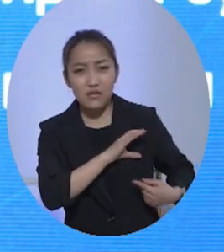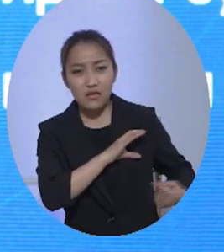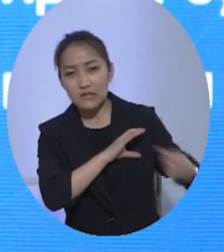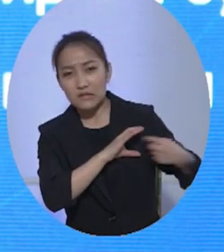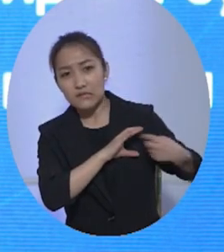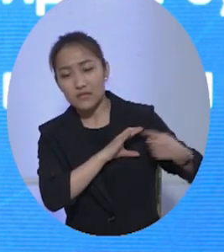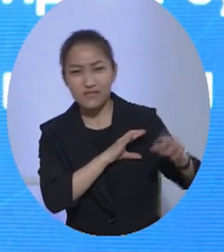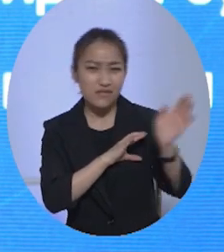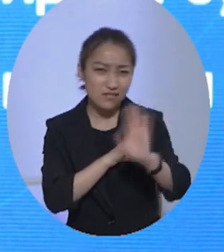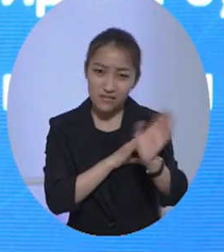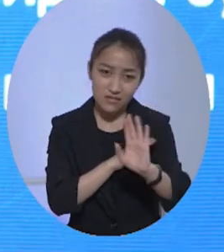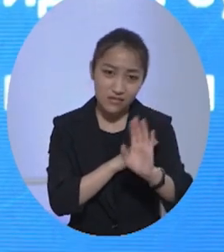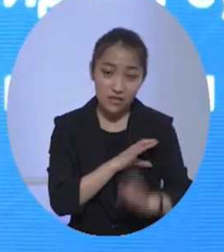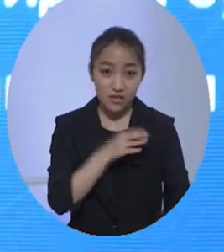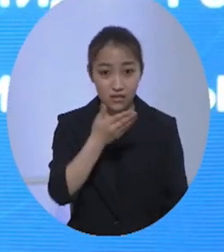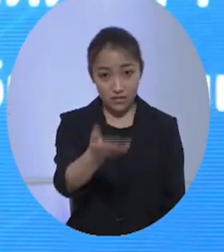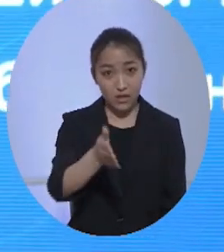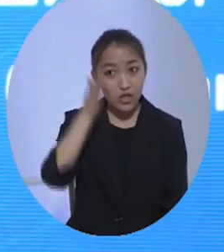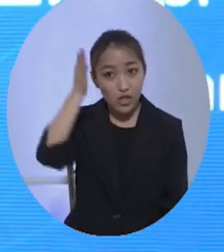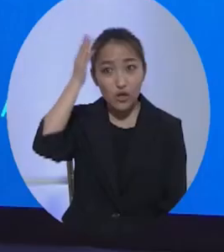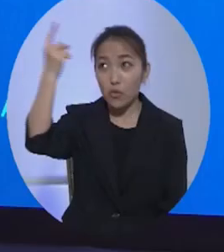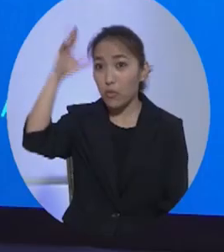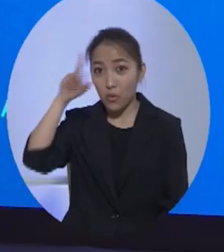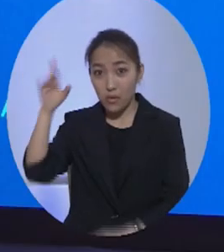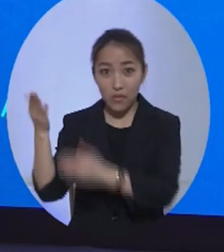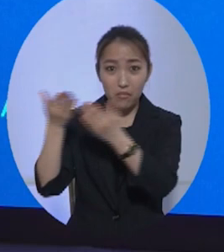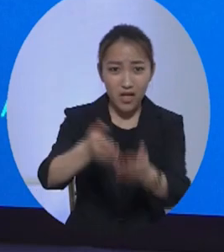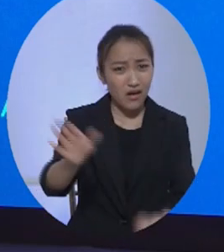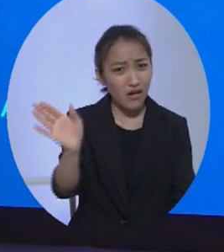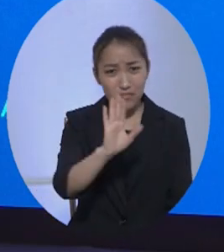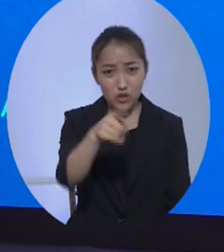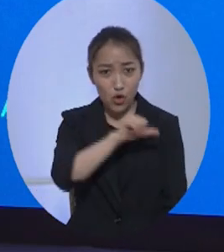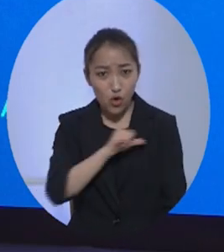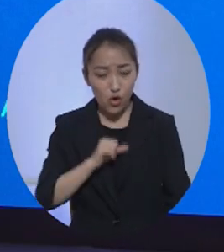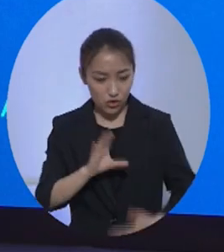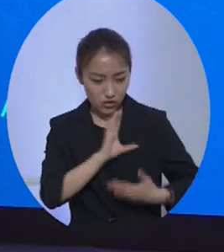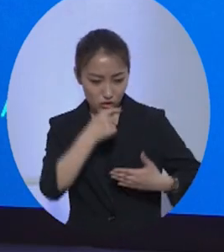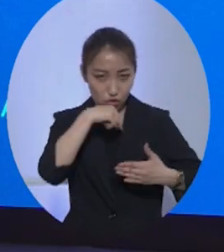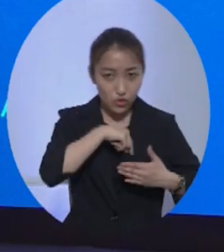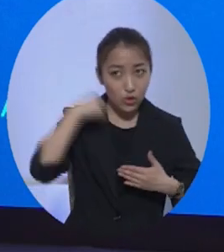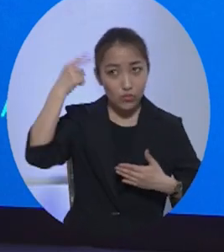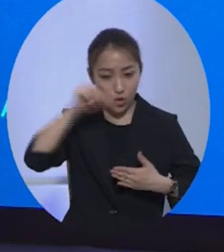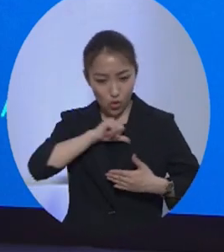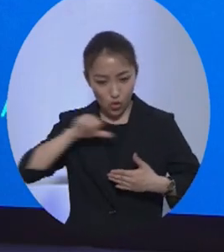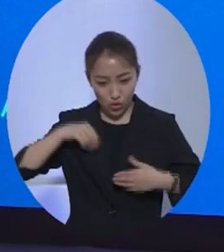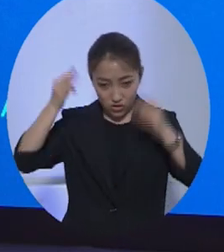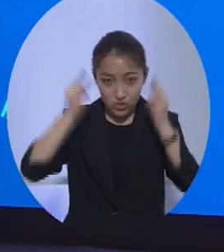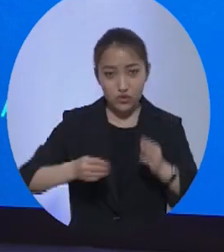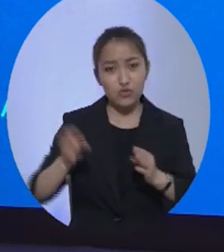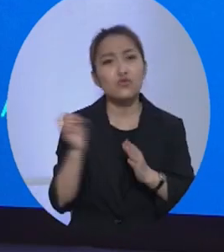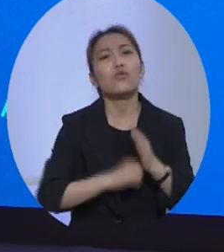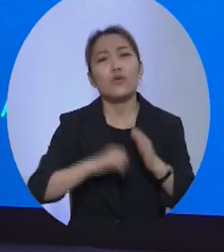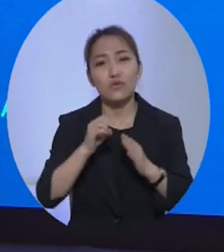байна те. Тэгээд таны ирээдүг бурхан биш оюун ухаан дотоод ахын наад эрх чөлөөчин шийдэх юм байна шүү гэсэн ийм санааг